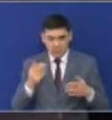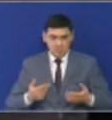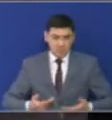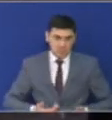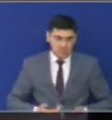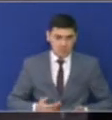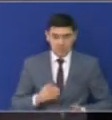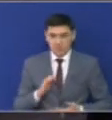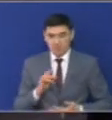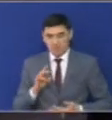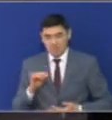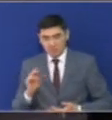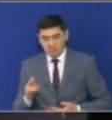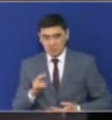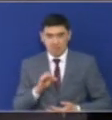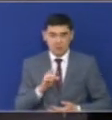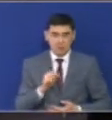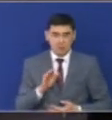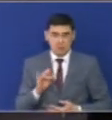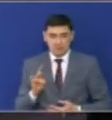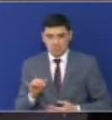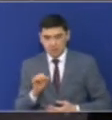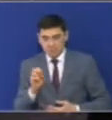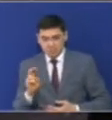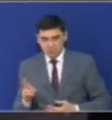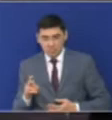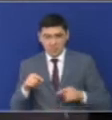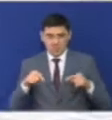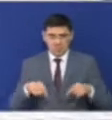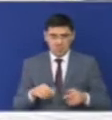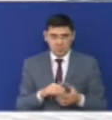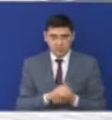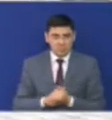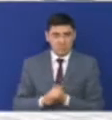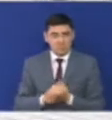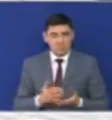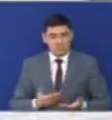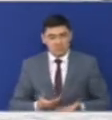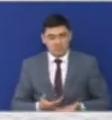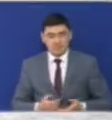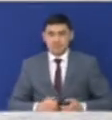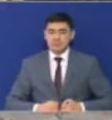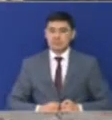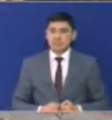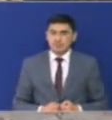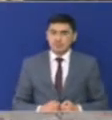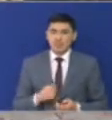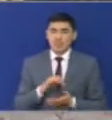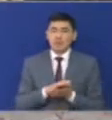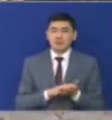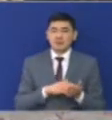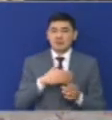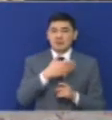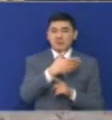нашим внукам и правнукам, которые, значит, живут в мире. ходе мероприятия состоялась торжественная